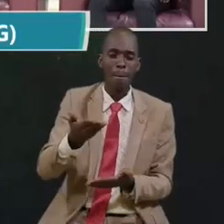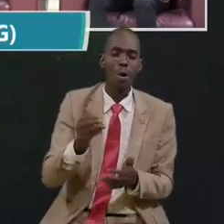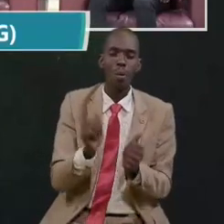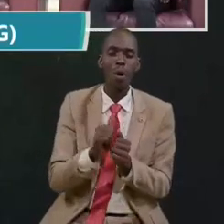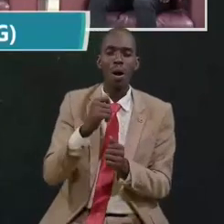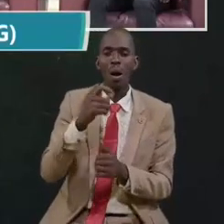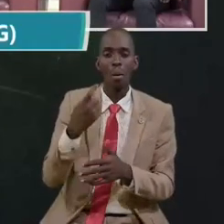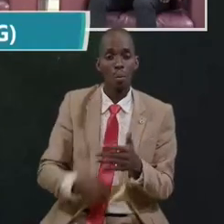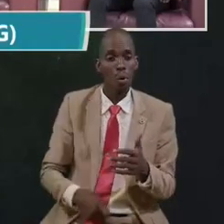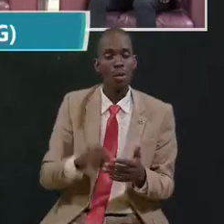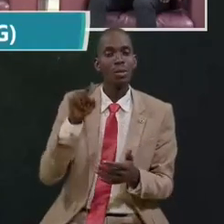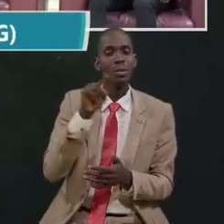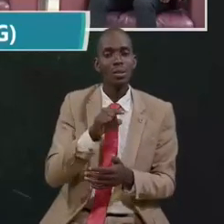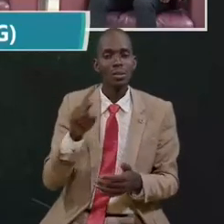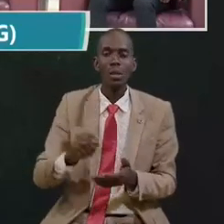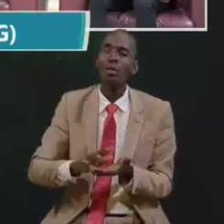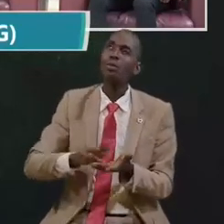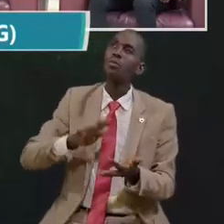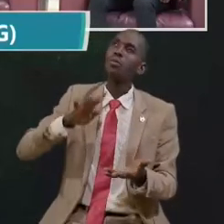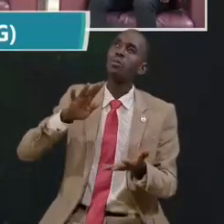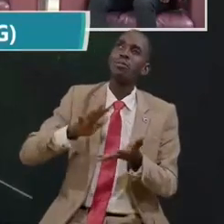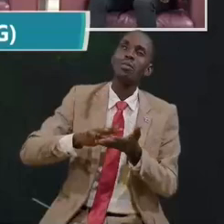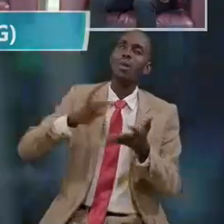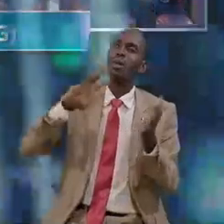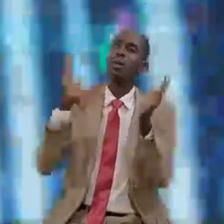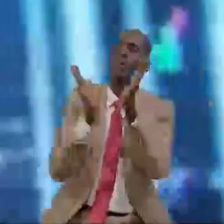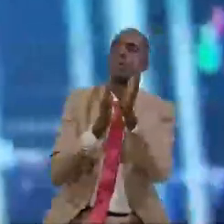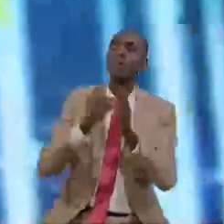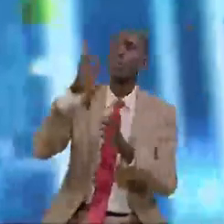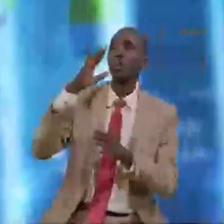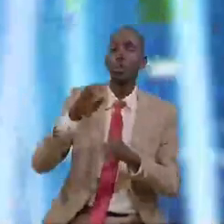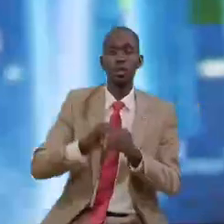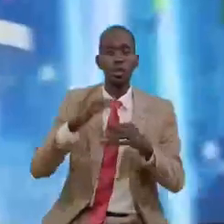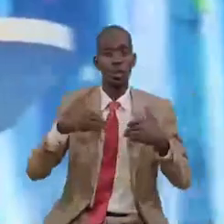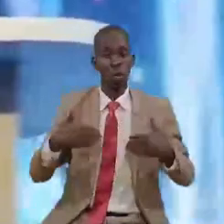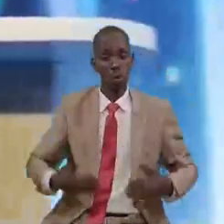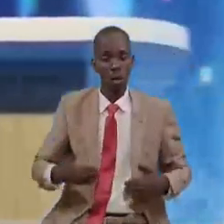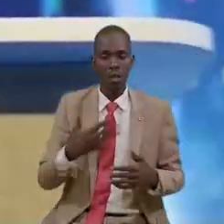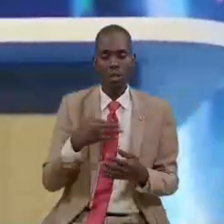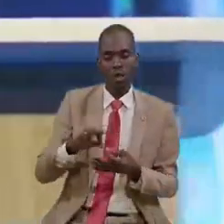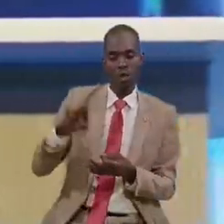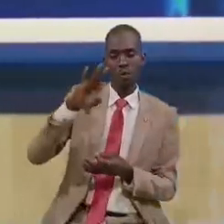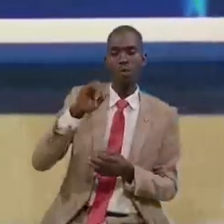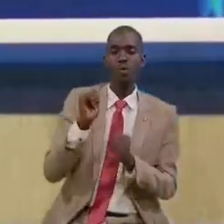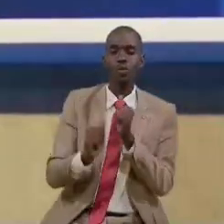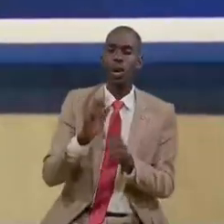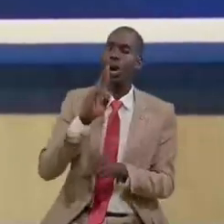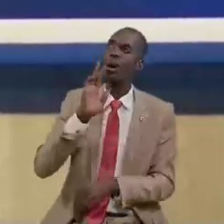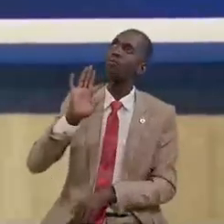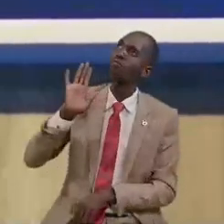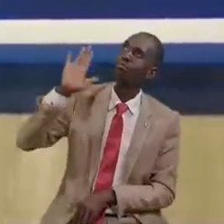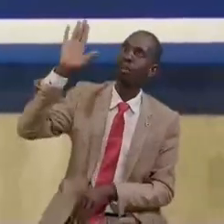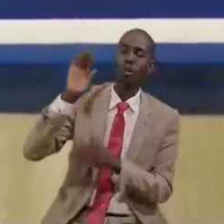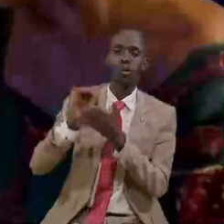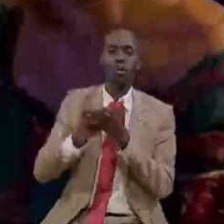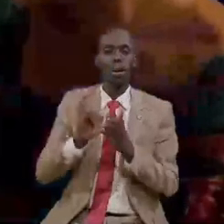prix. Glorifiez donc Dieu dans votre corps et dans votre esprit qui appartiennent à Dieu. Je prie,